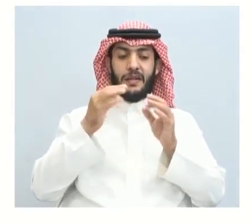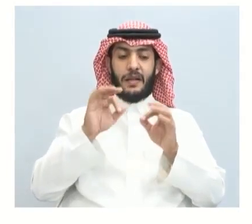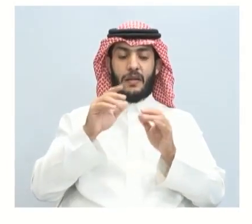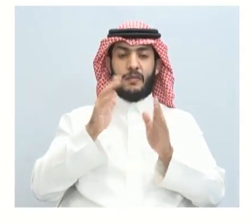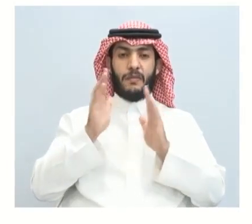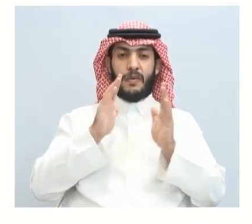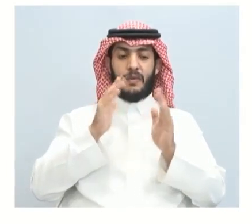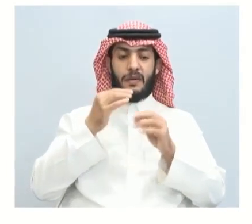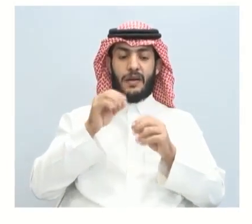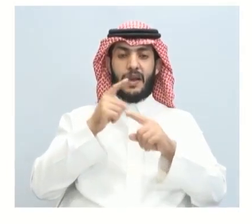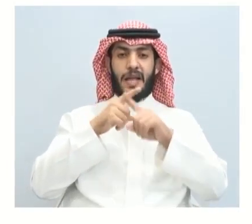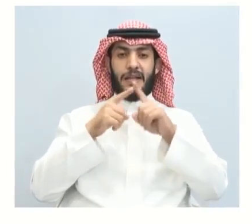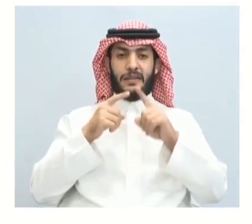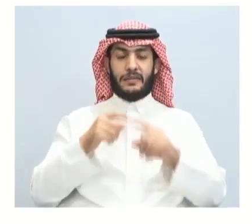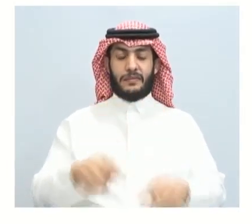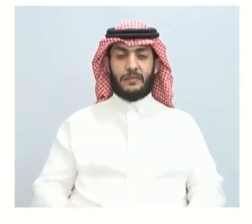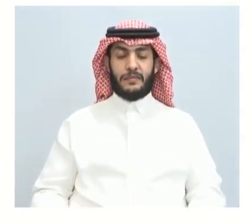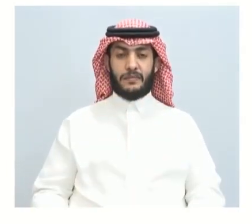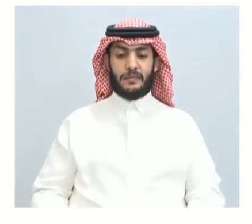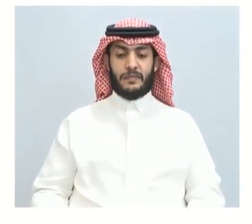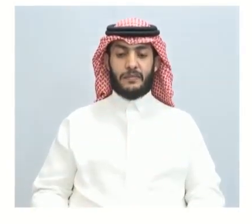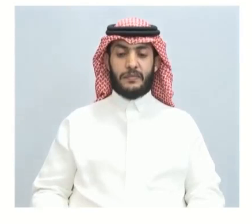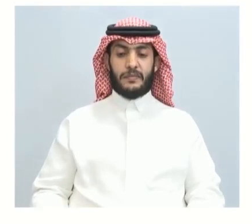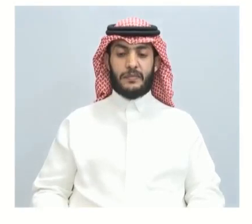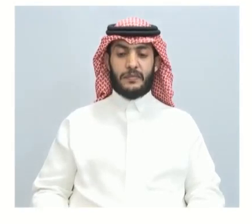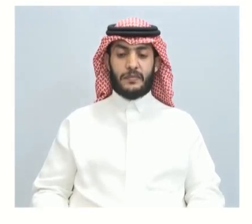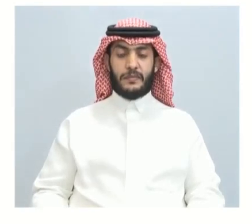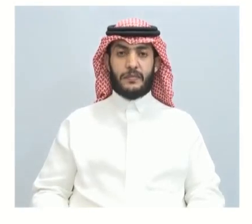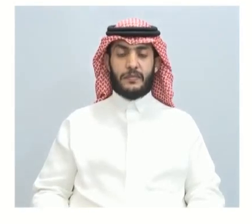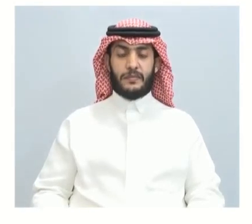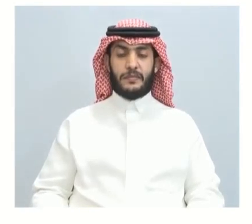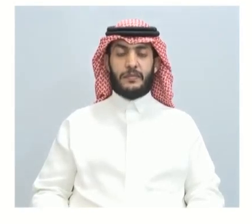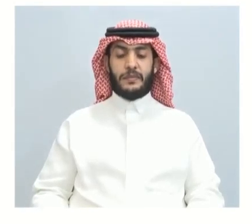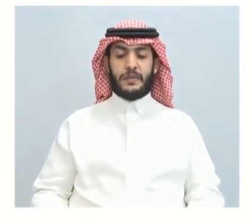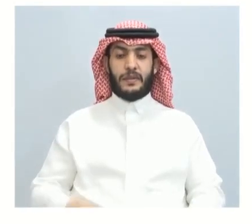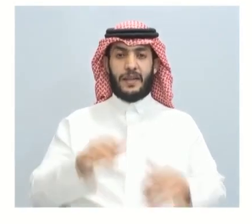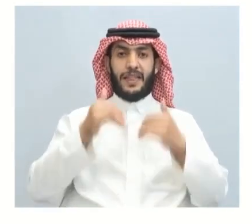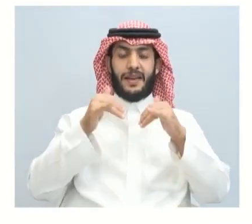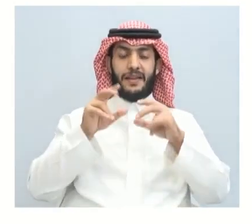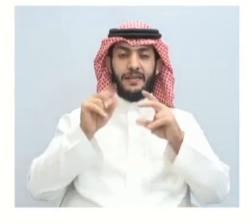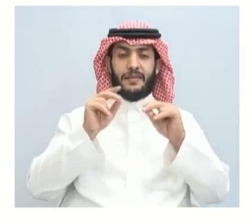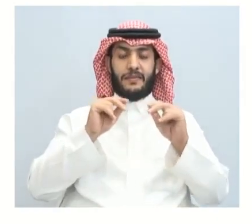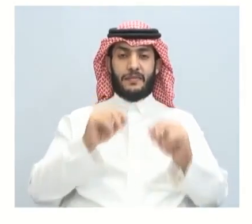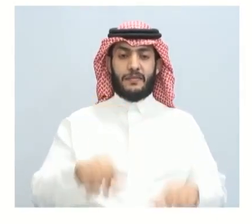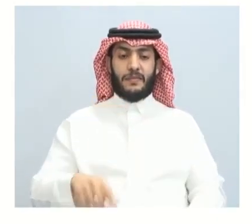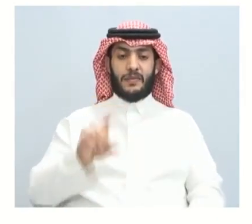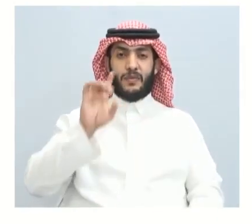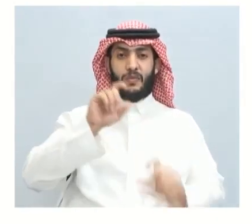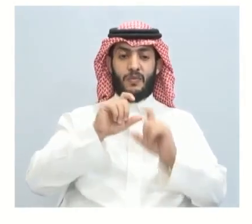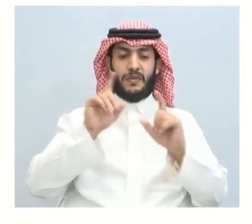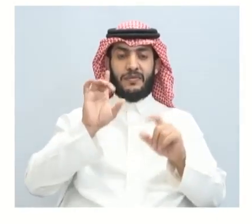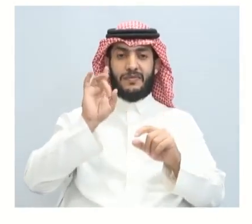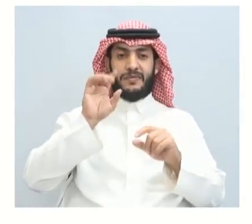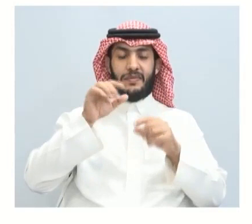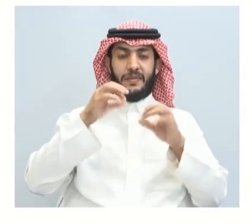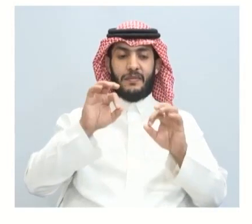محور اكس انعكاس راسي يكون حول محور اكس بهذه الصوره ان شاء الله تكون واضحه